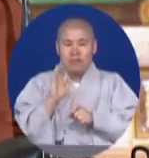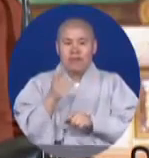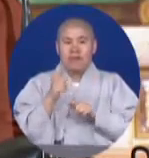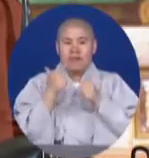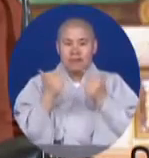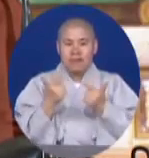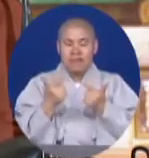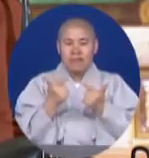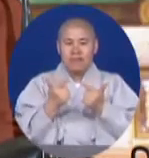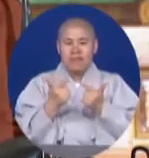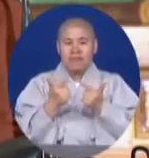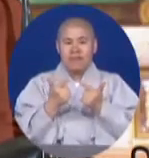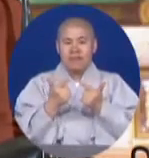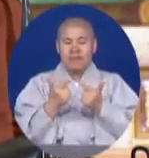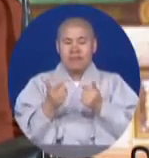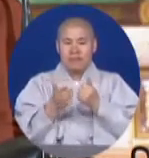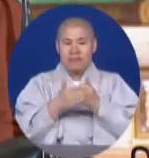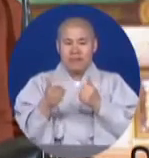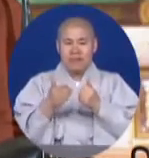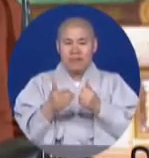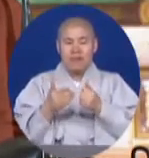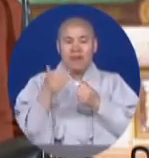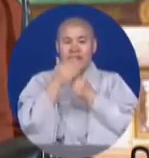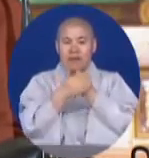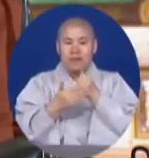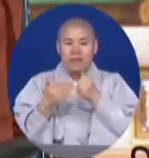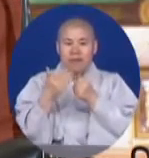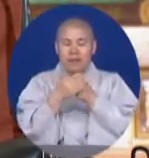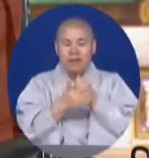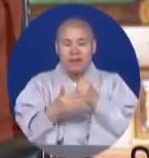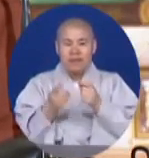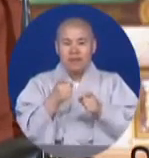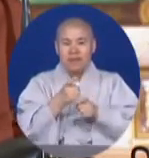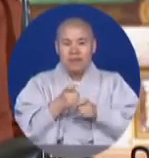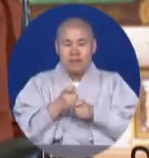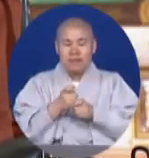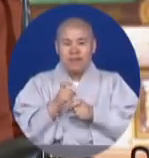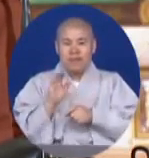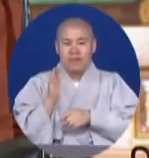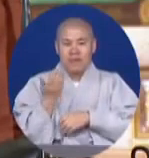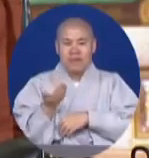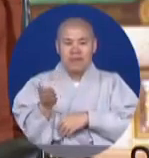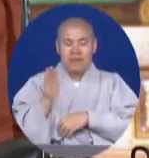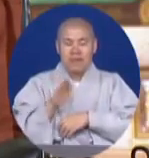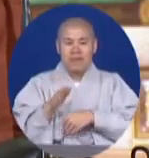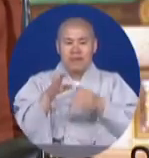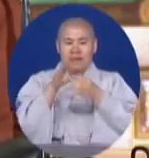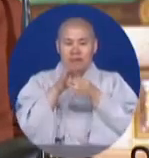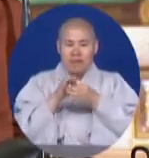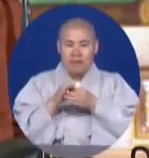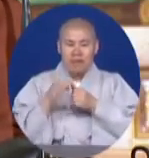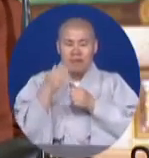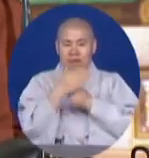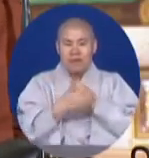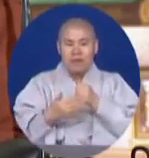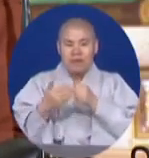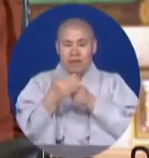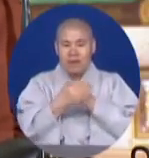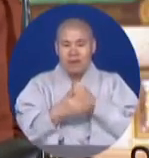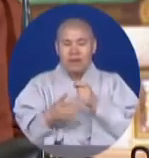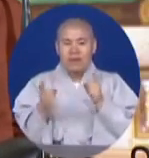그래서 은혜는 원수가 되는데 계속 은혜를 맺는